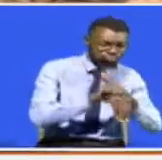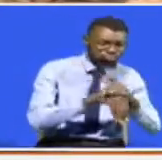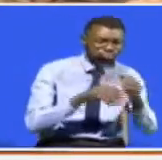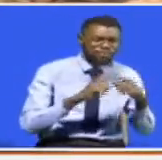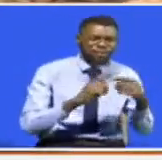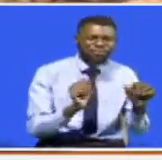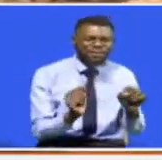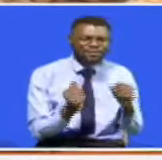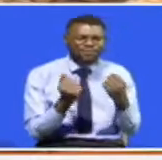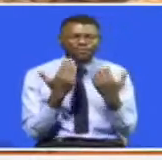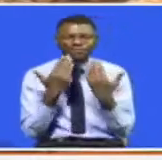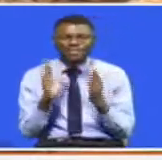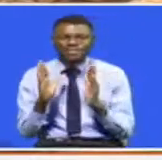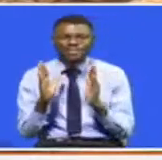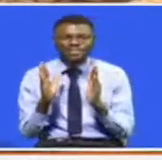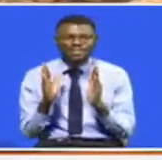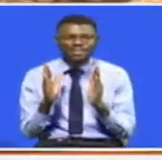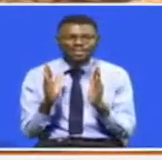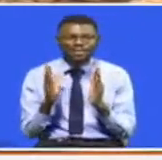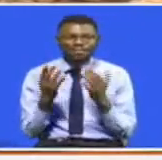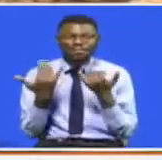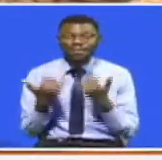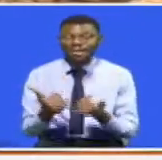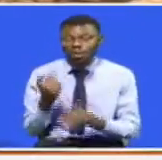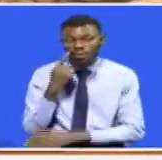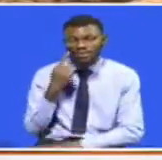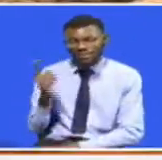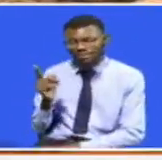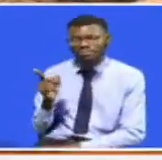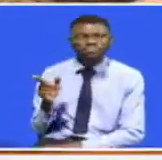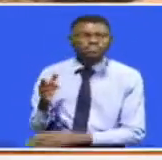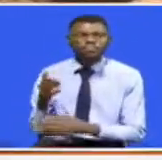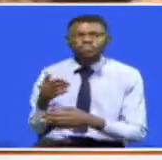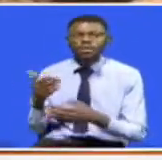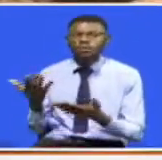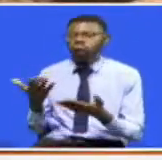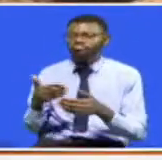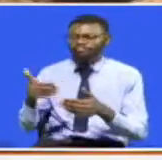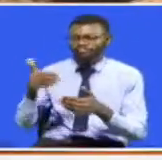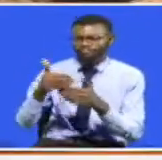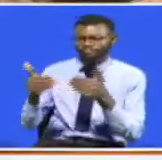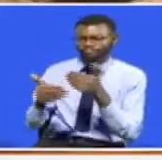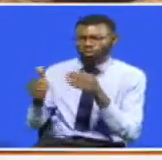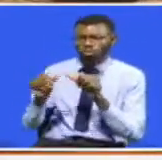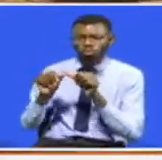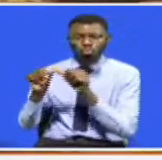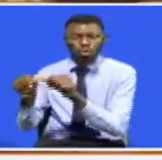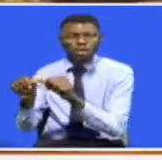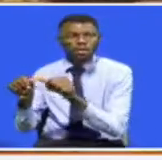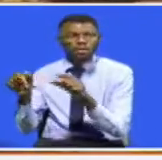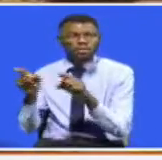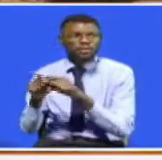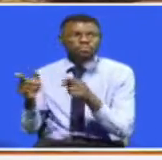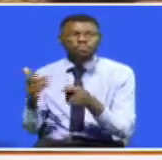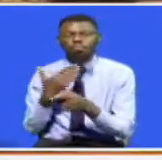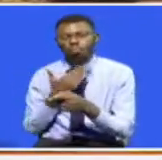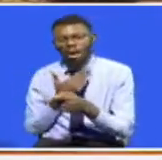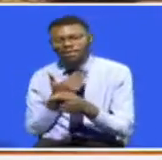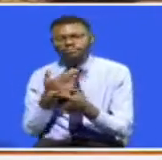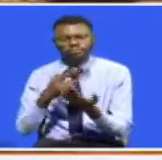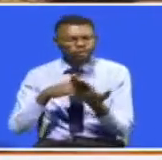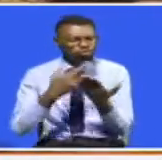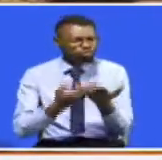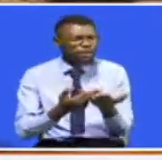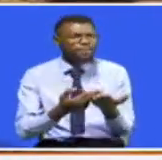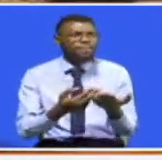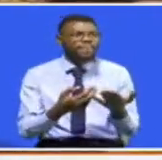iko chini kulingana na vile ilijengwa, lakini kwa sasa tunaomba Mungu atupatie rasilimali ama resources